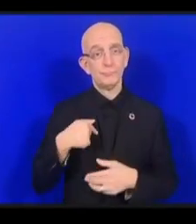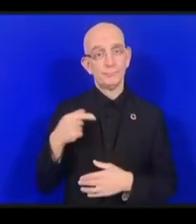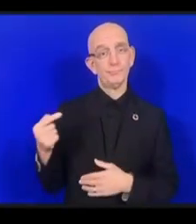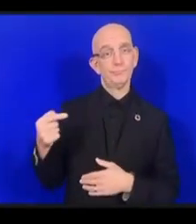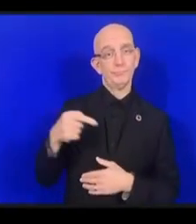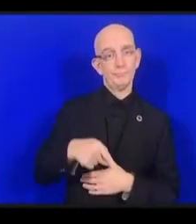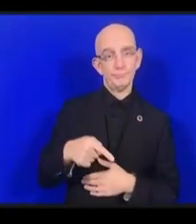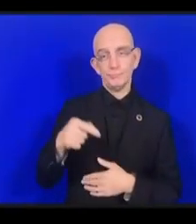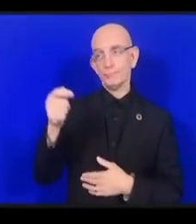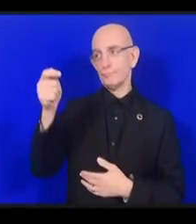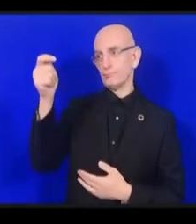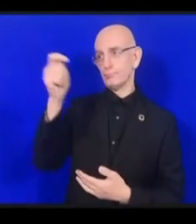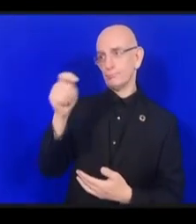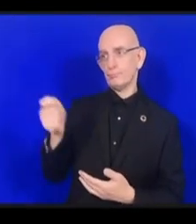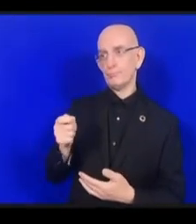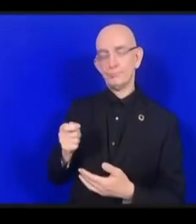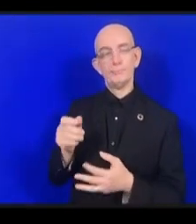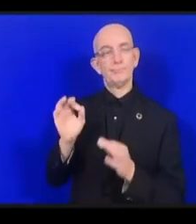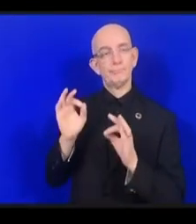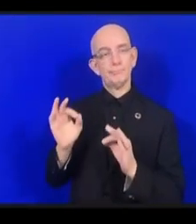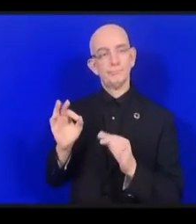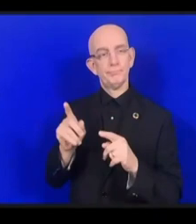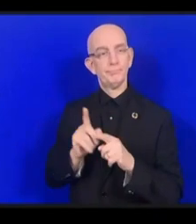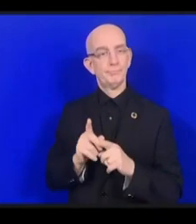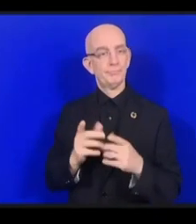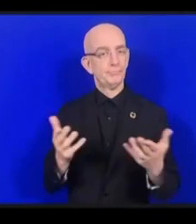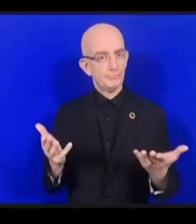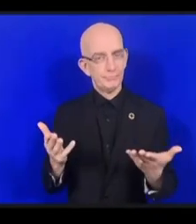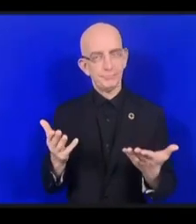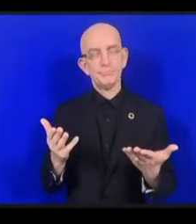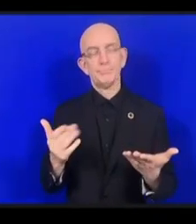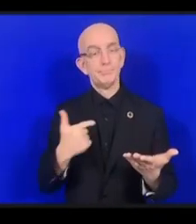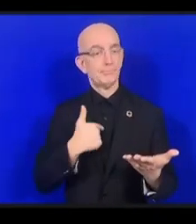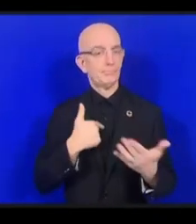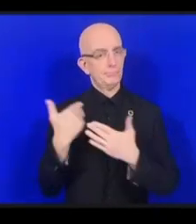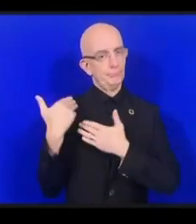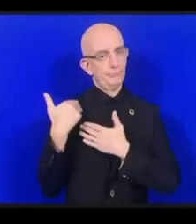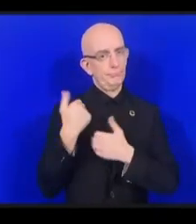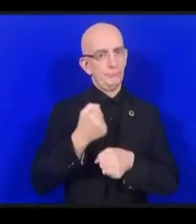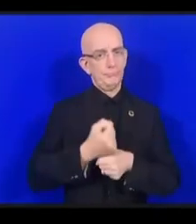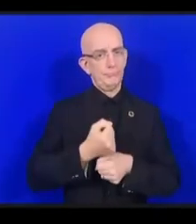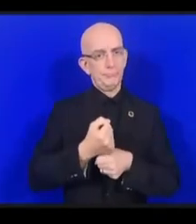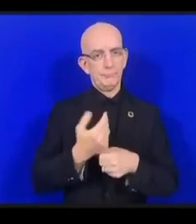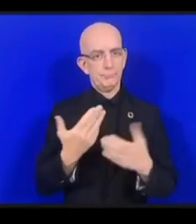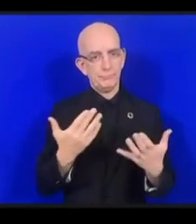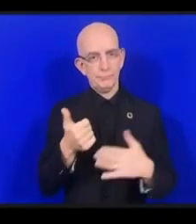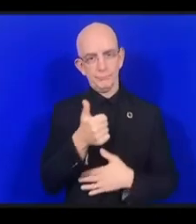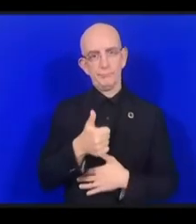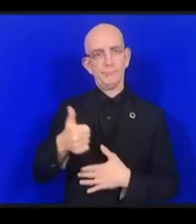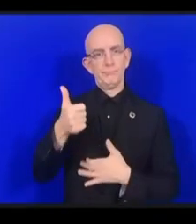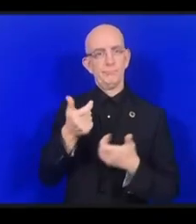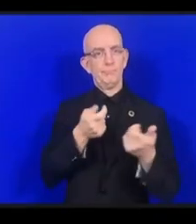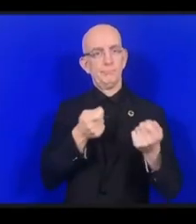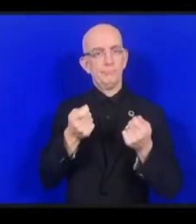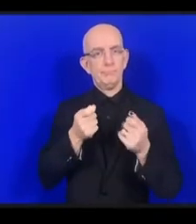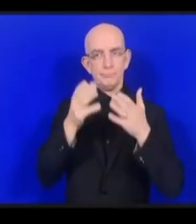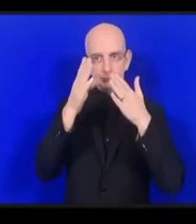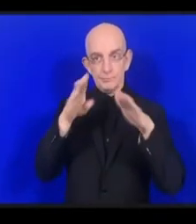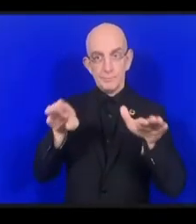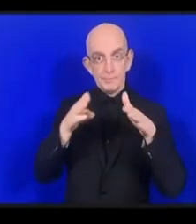言ご挨拶を申し上げさせていただきます。本日ここ京都